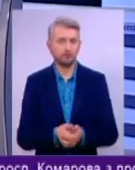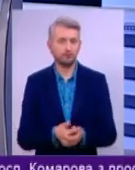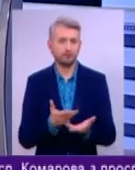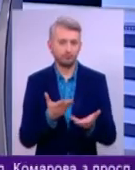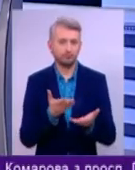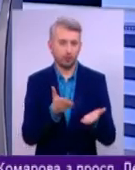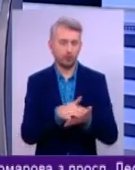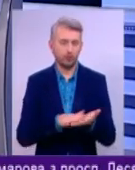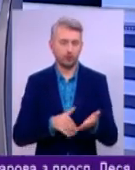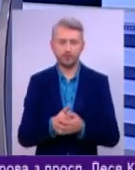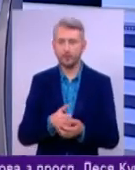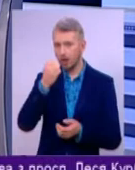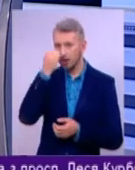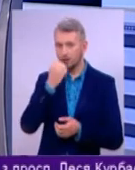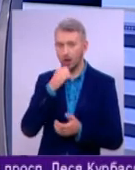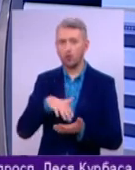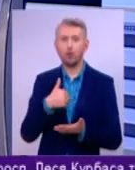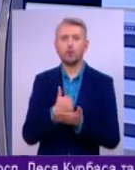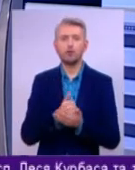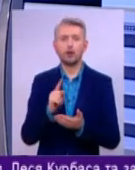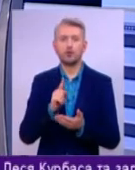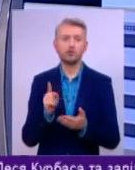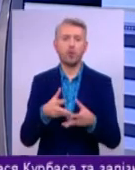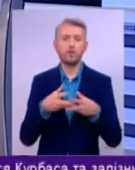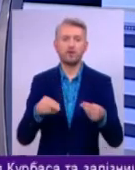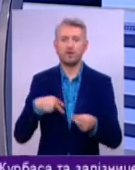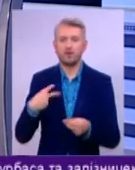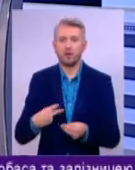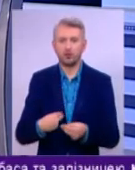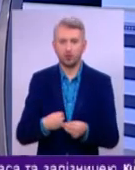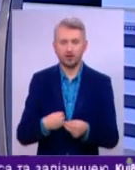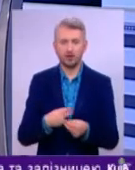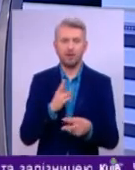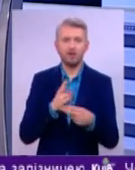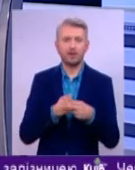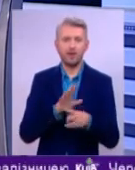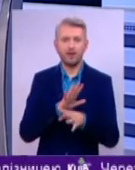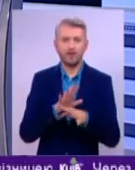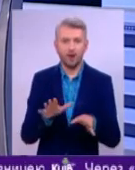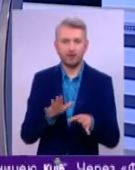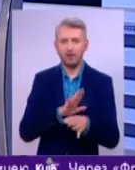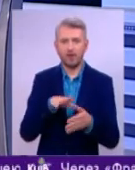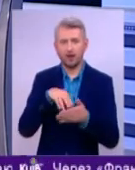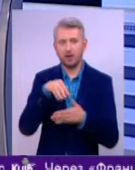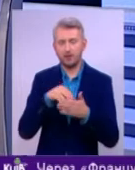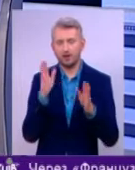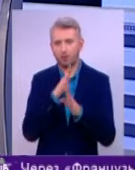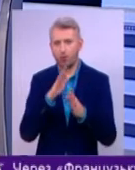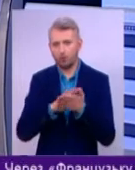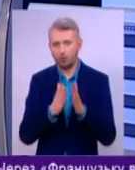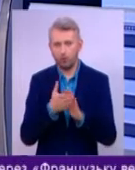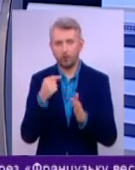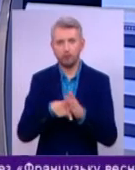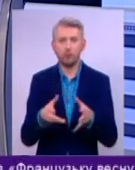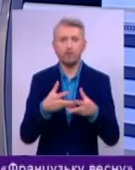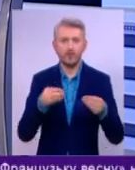прошу продовжити. Олексо, дякую. Ну, ось головне, щоб весні французькій не завадили не календарні погодні умови. Тому що